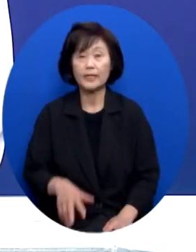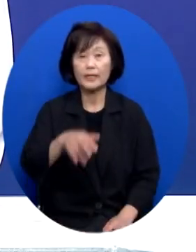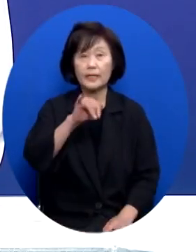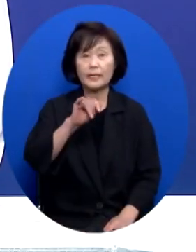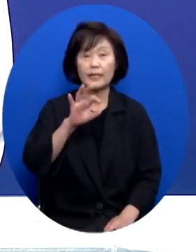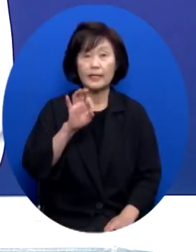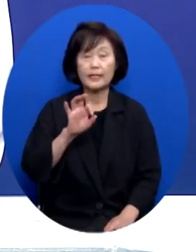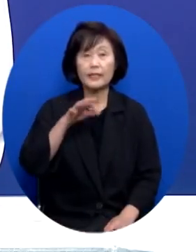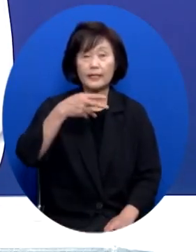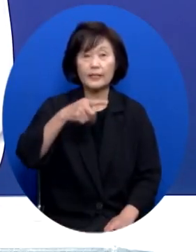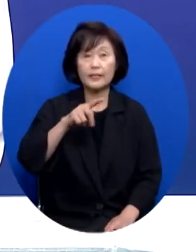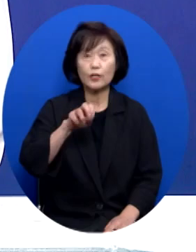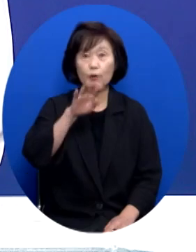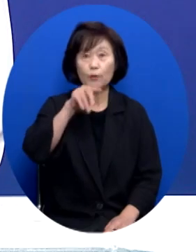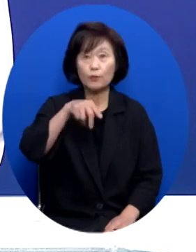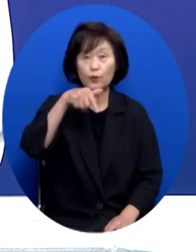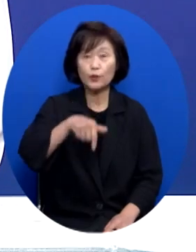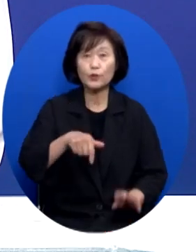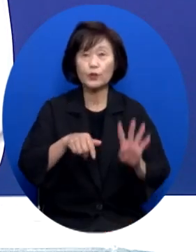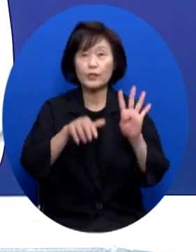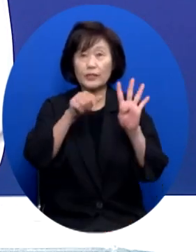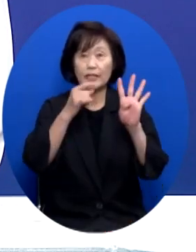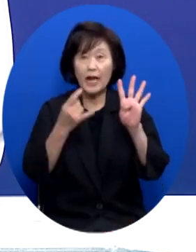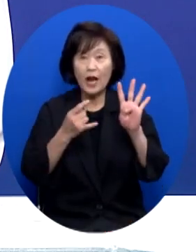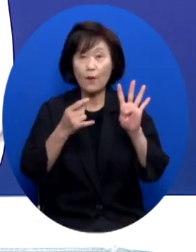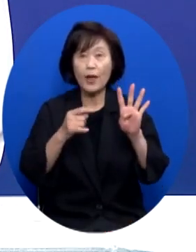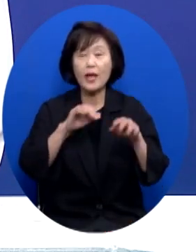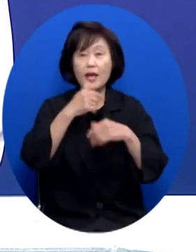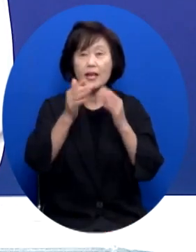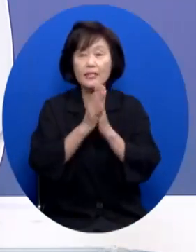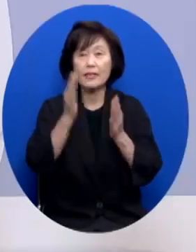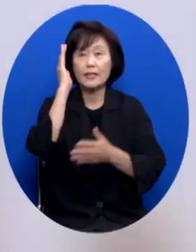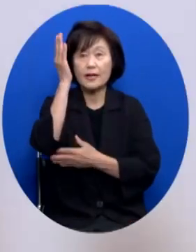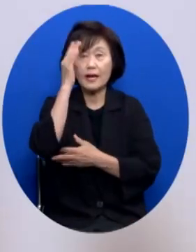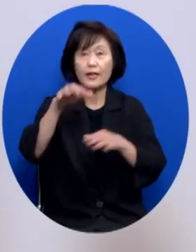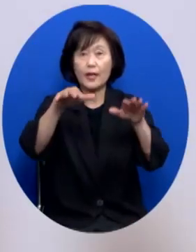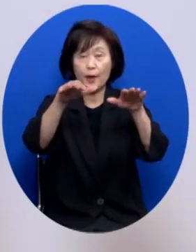킹덤북스가 제4회 킹덤북스 성경강해 콘퍼런스를 개최합니다.